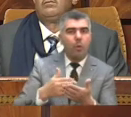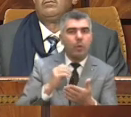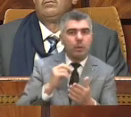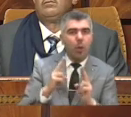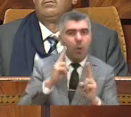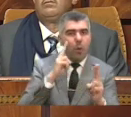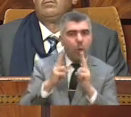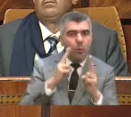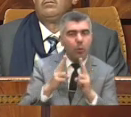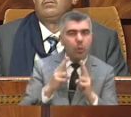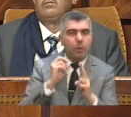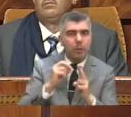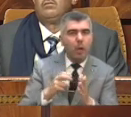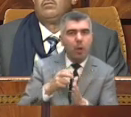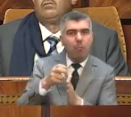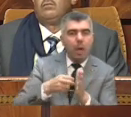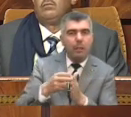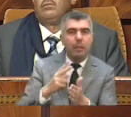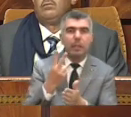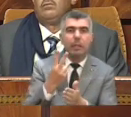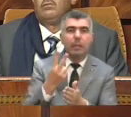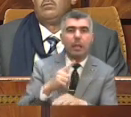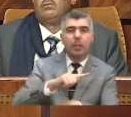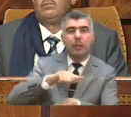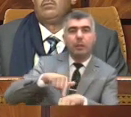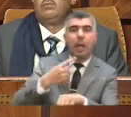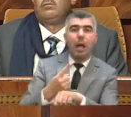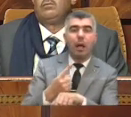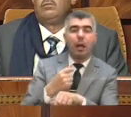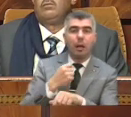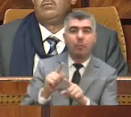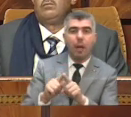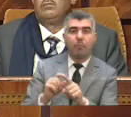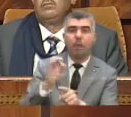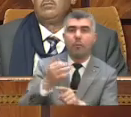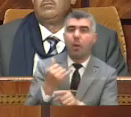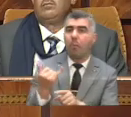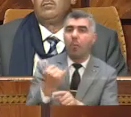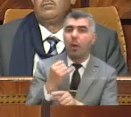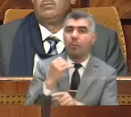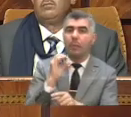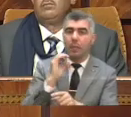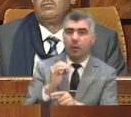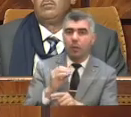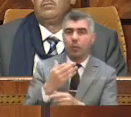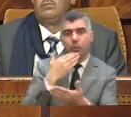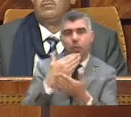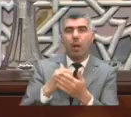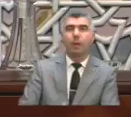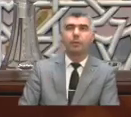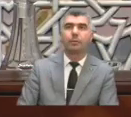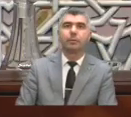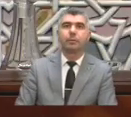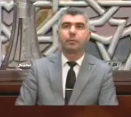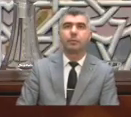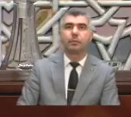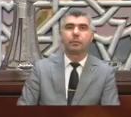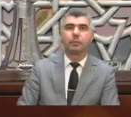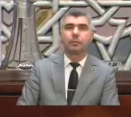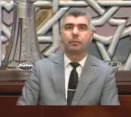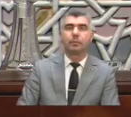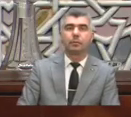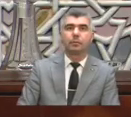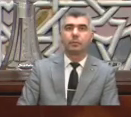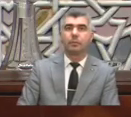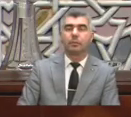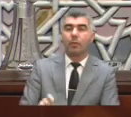السير والاقبال على القطار ولو في 3 ساعات تقريبا تؤكد نجاح مضمون لهذا الاستثمار. وشكرا. شكرا لكم السيد النائب المحترم.